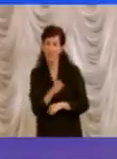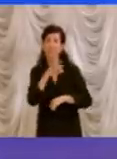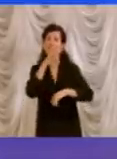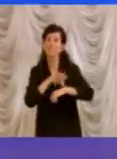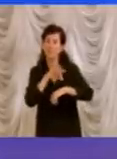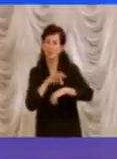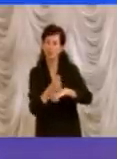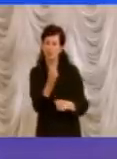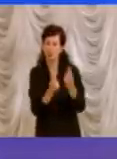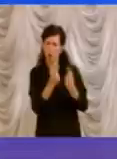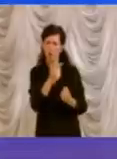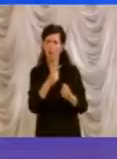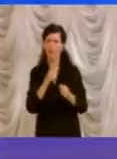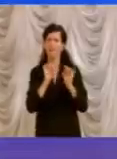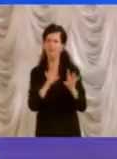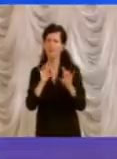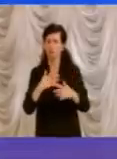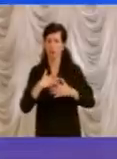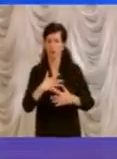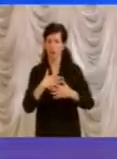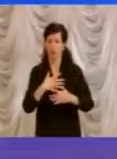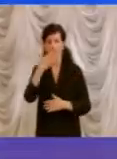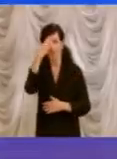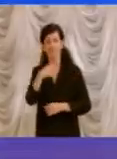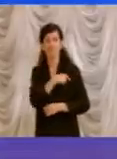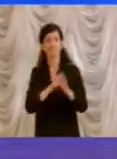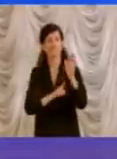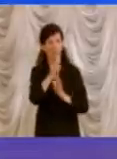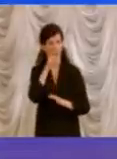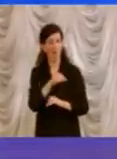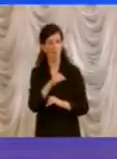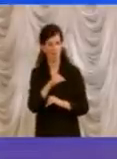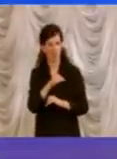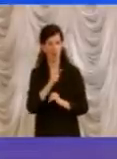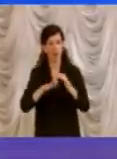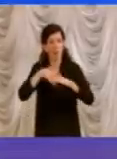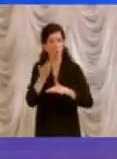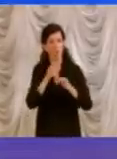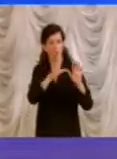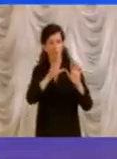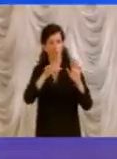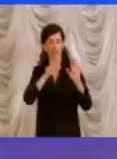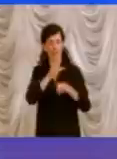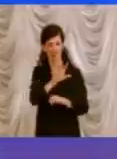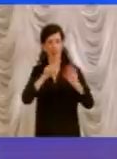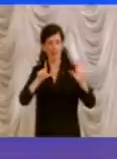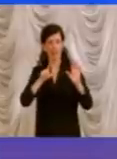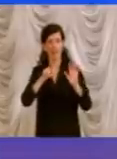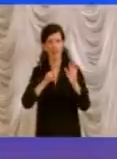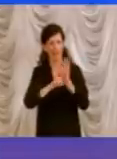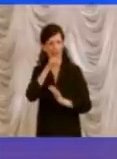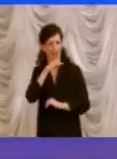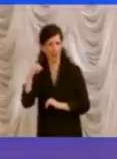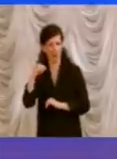da infezione respiratoria e febbre maggiore di 37 gradi e mezzo a